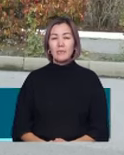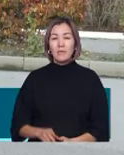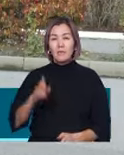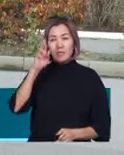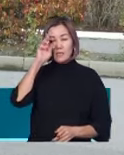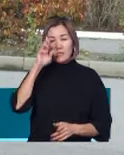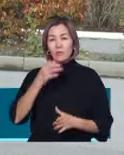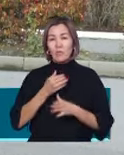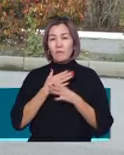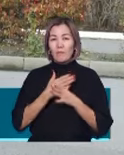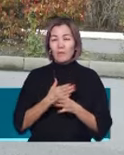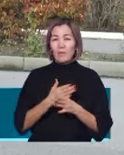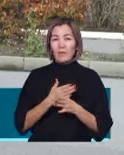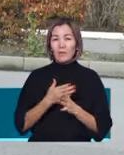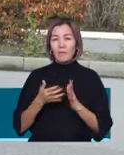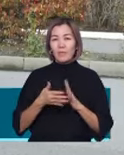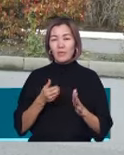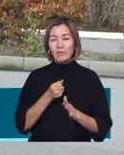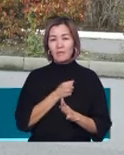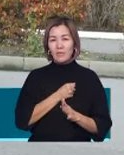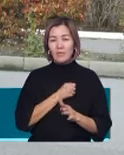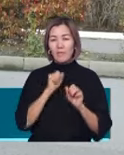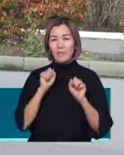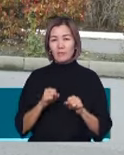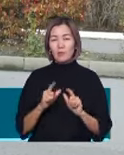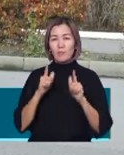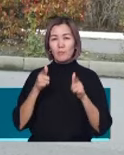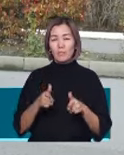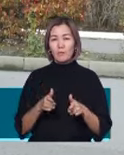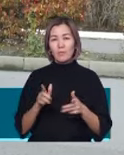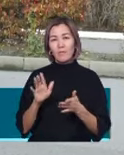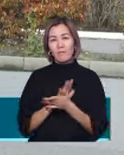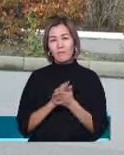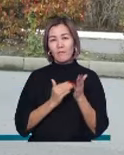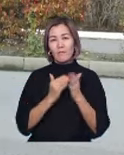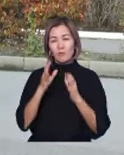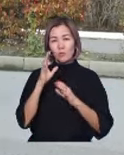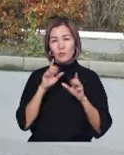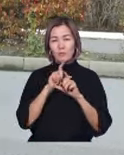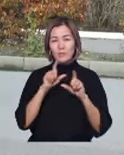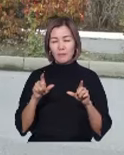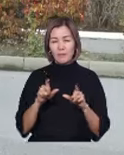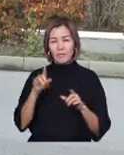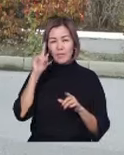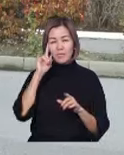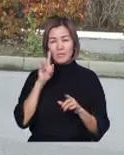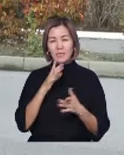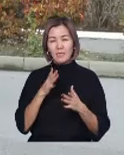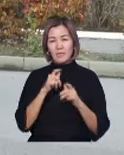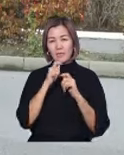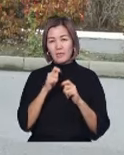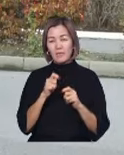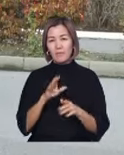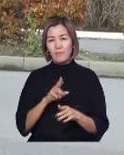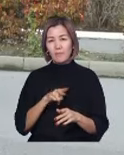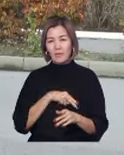Государство всячески помогает призывникам. У них есть возможность поступить на грант в высшие учебные заведения страны. Сейчас их наградили